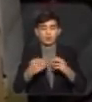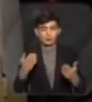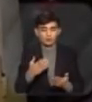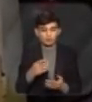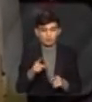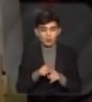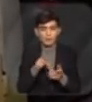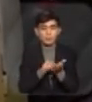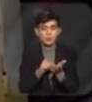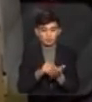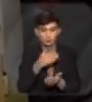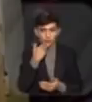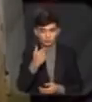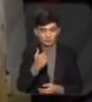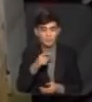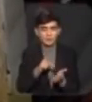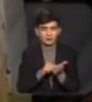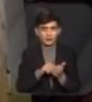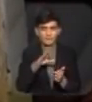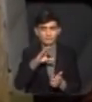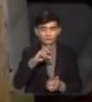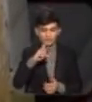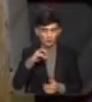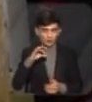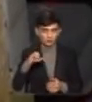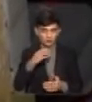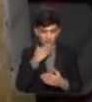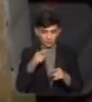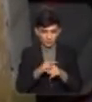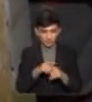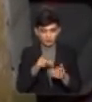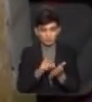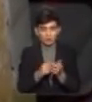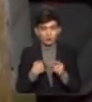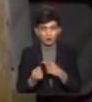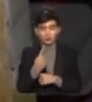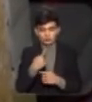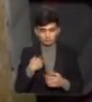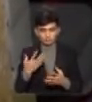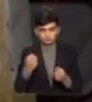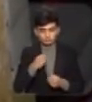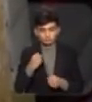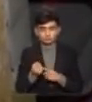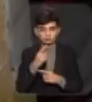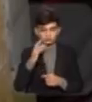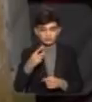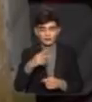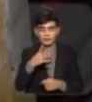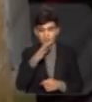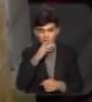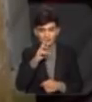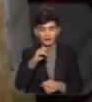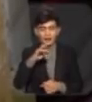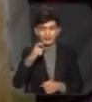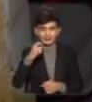Не жоқ дейді, пенсионка жоқ дейді. Пенсионкамыз қайдан тауып берем мен, анда қыстың мезгелінде қандай пенсион? 25 жастағы Наргиз